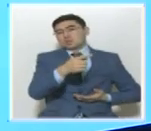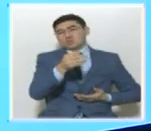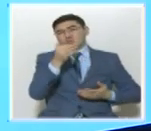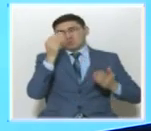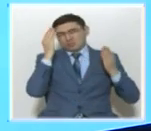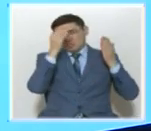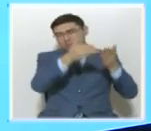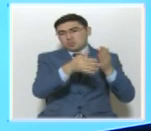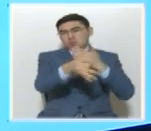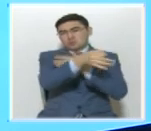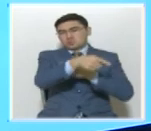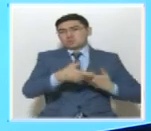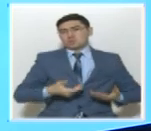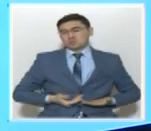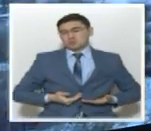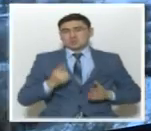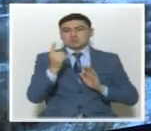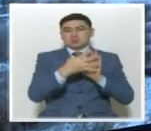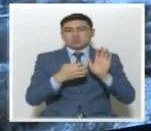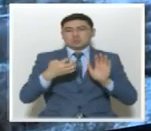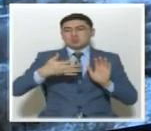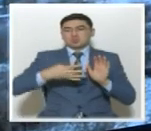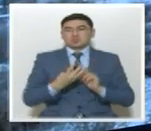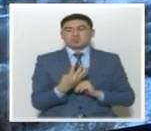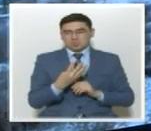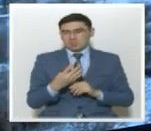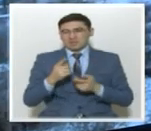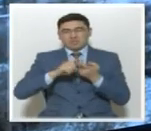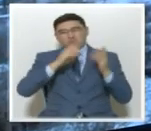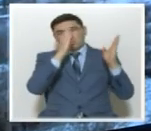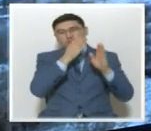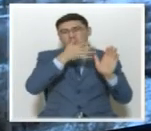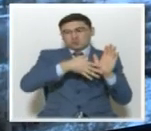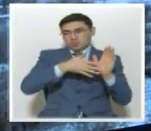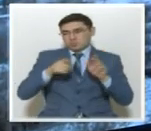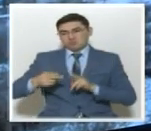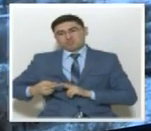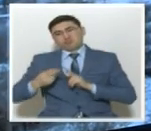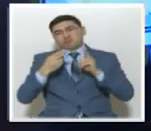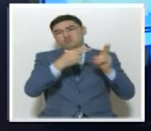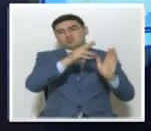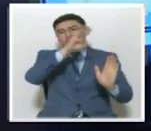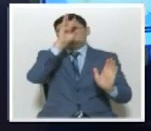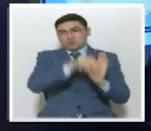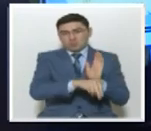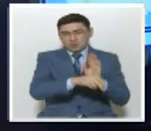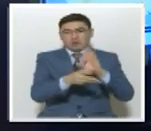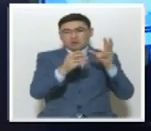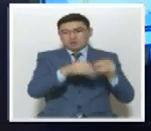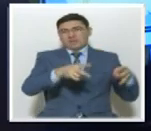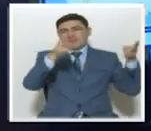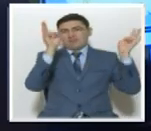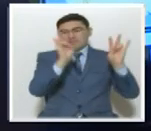болот. Кулалыга 1994 жылы ауа райын зерттеу максатында табан тирген метеоролог осы жердин тургунун